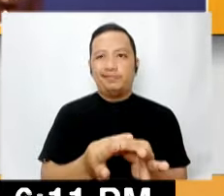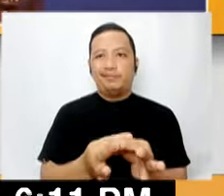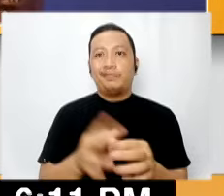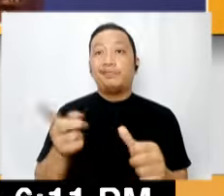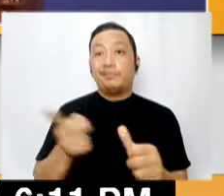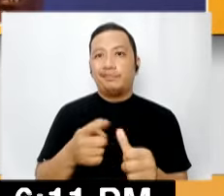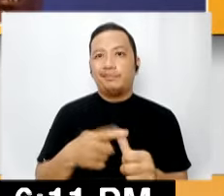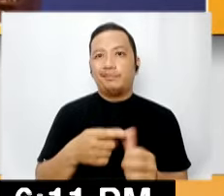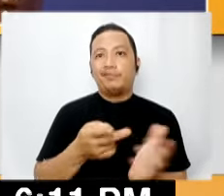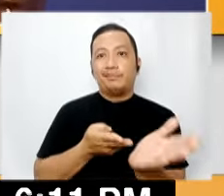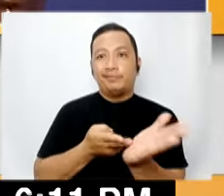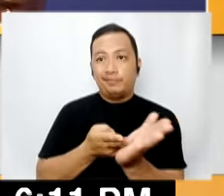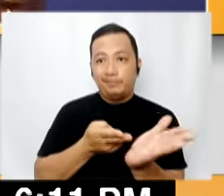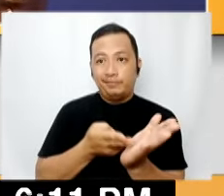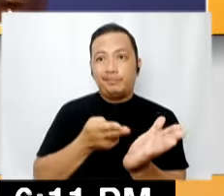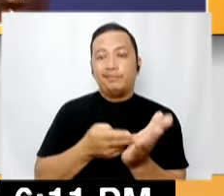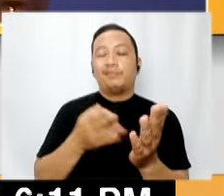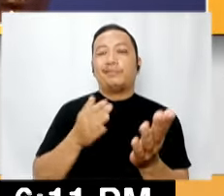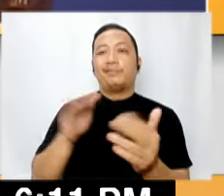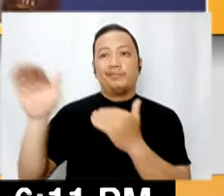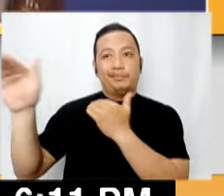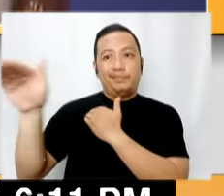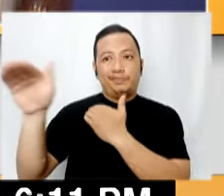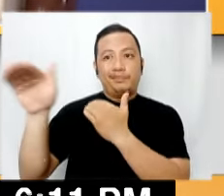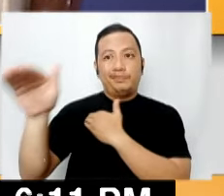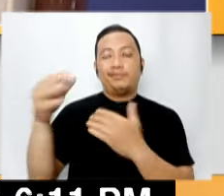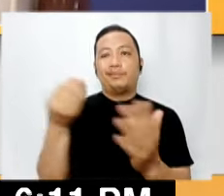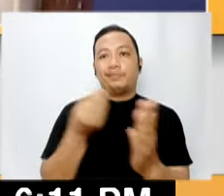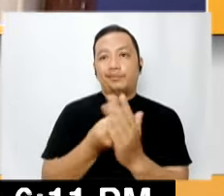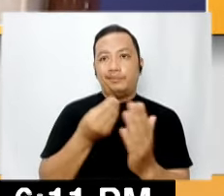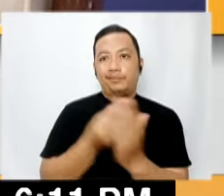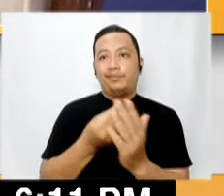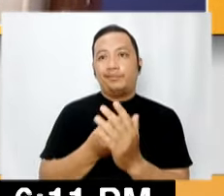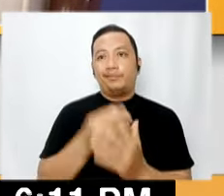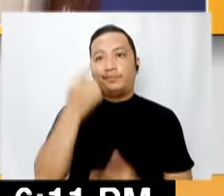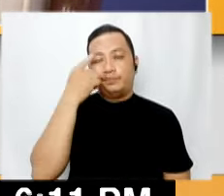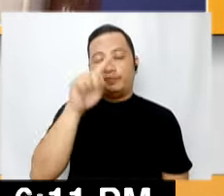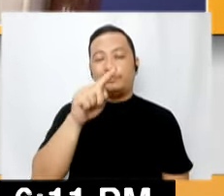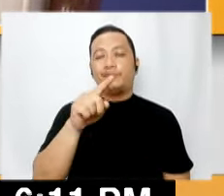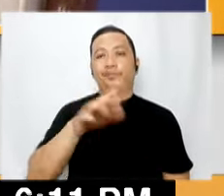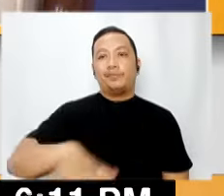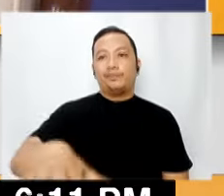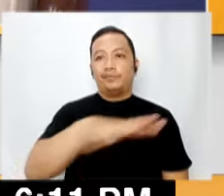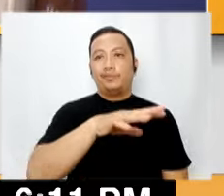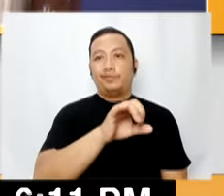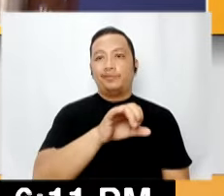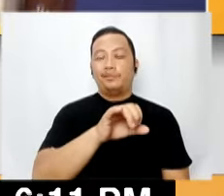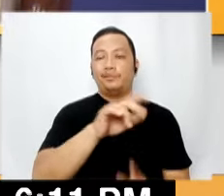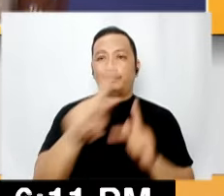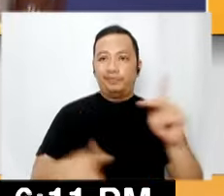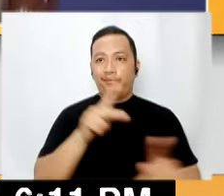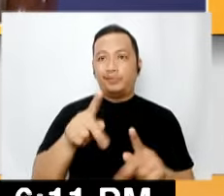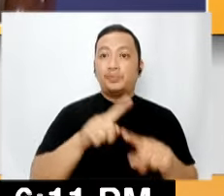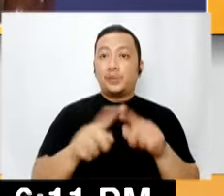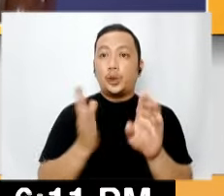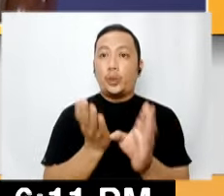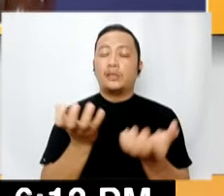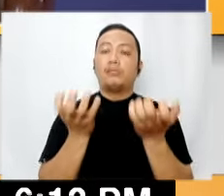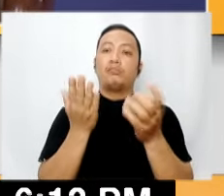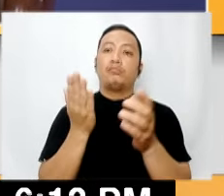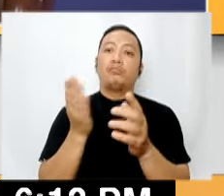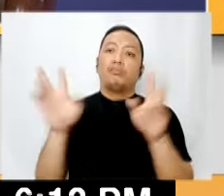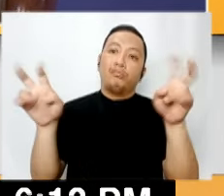transparency and accountability sa pera ng ating mamamayan, yung pinag-uusapan. Kaya lang, dahil gusto niyang i-divert yung, ano,